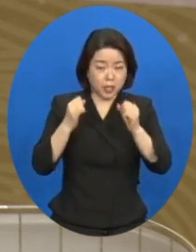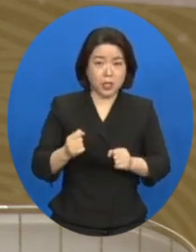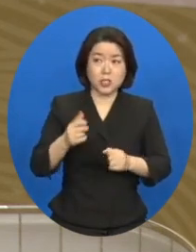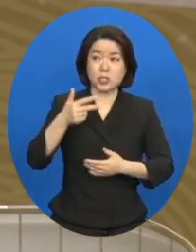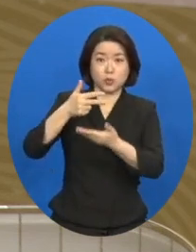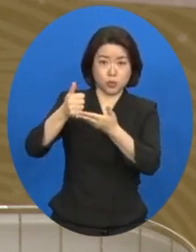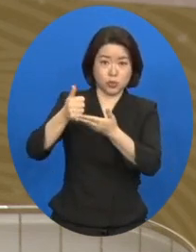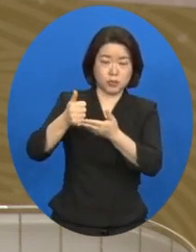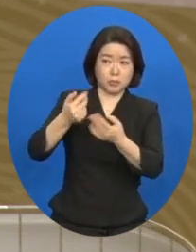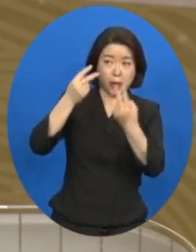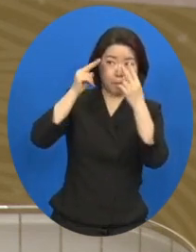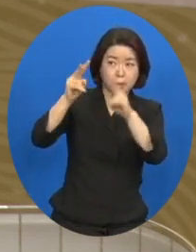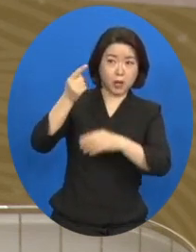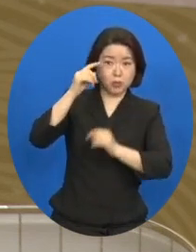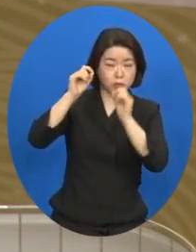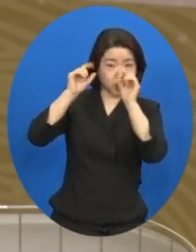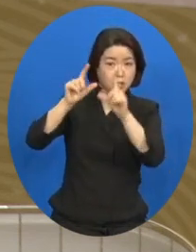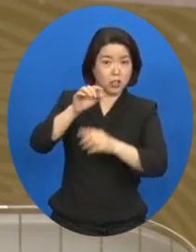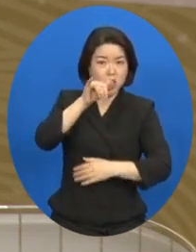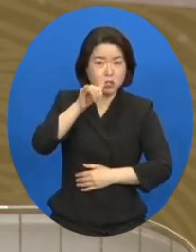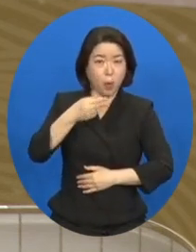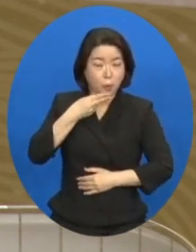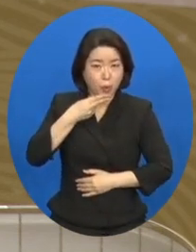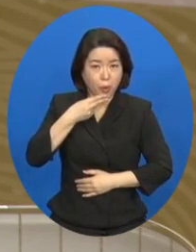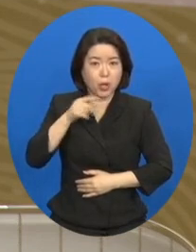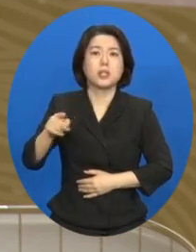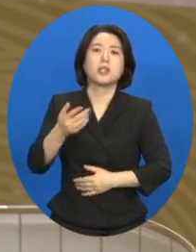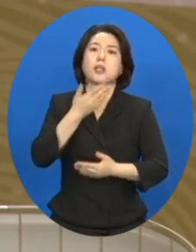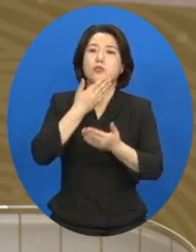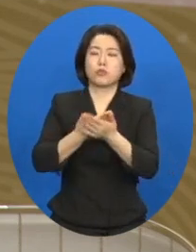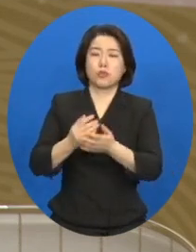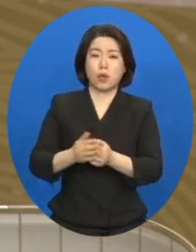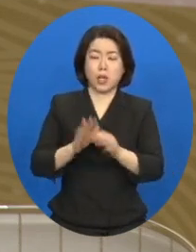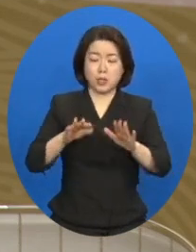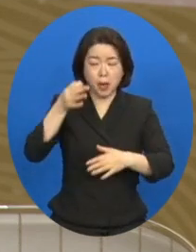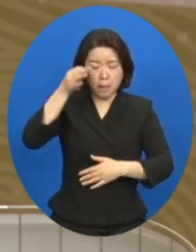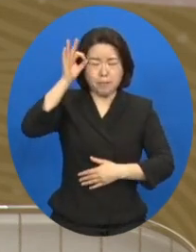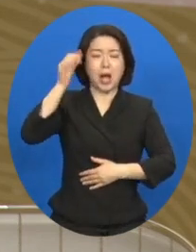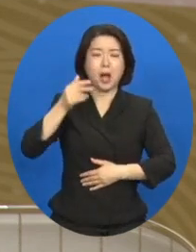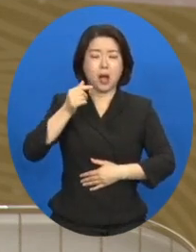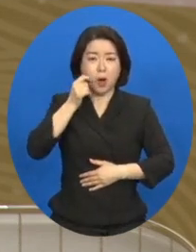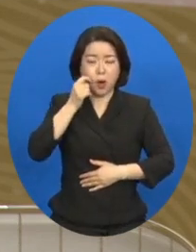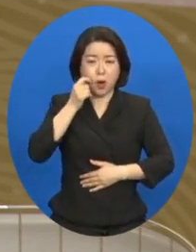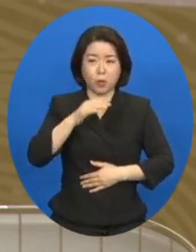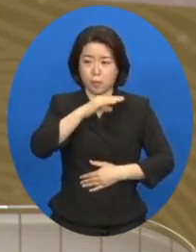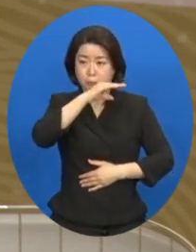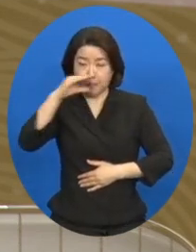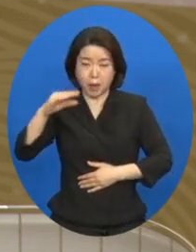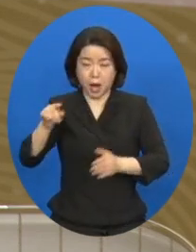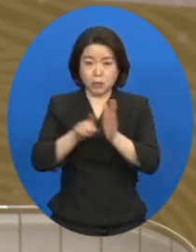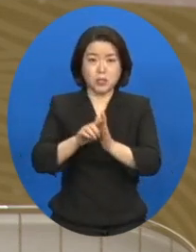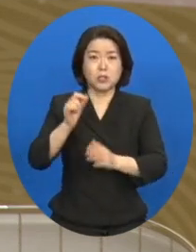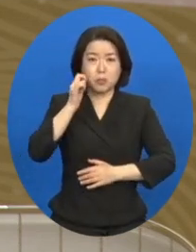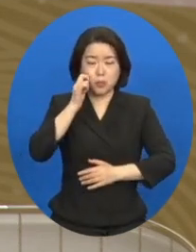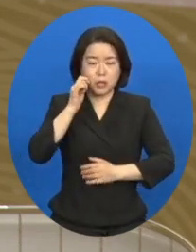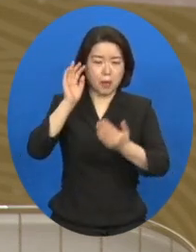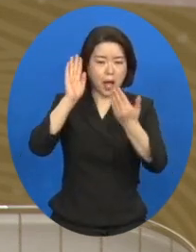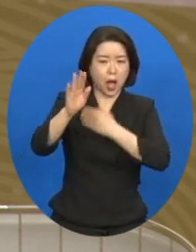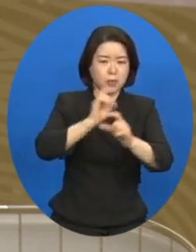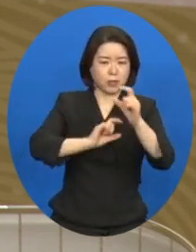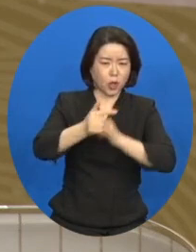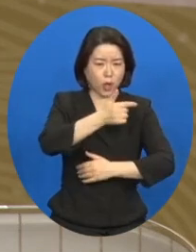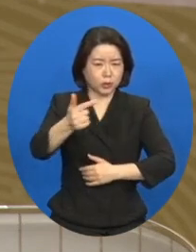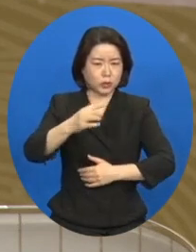바라보는 눈이 뜨였냐 하는 거예요. 만약에 이번에 깨닫지 못하고 바로 되지 못하면 더 큰 어려움이 올 수